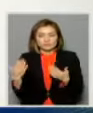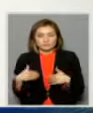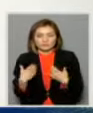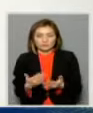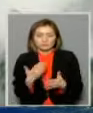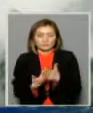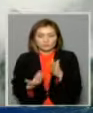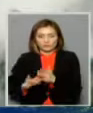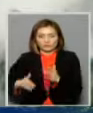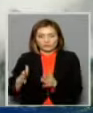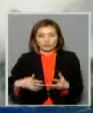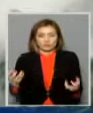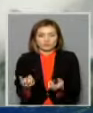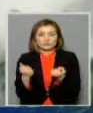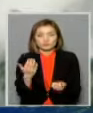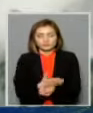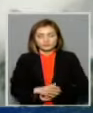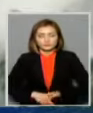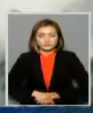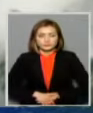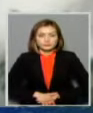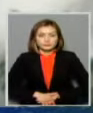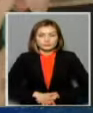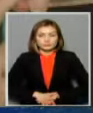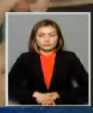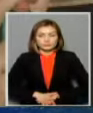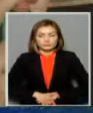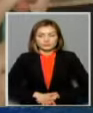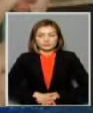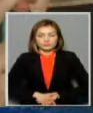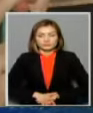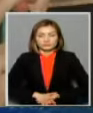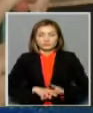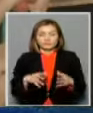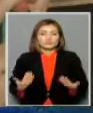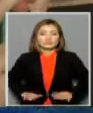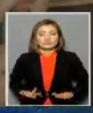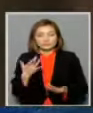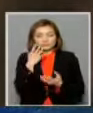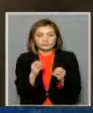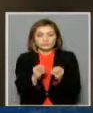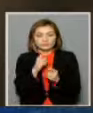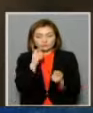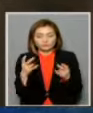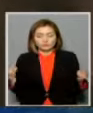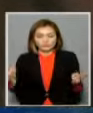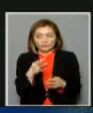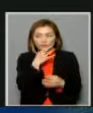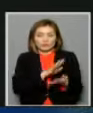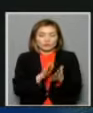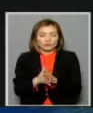всесторонне объяснить и оказать психологическую помощь. Пусть яркие краски вашей жизни никогда не померкнут. При